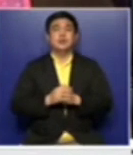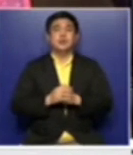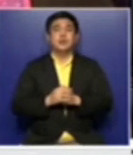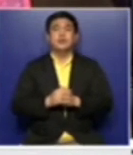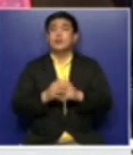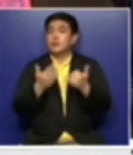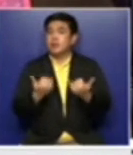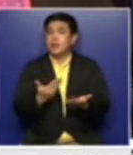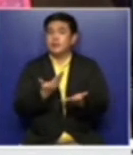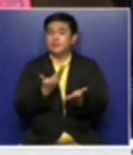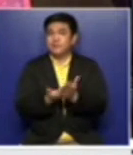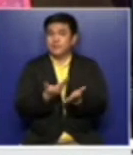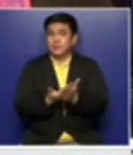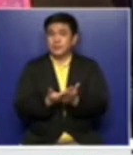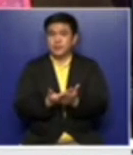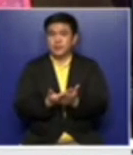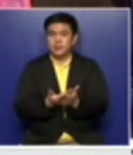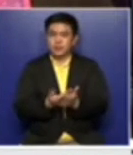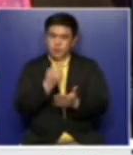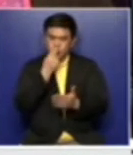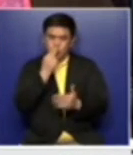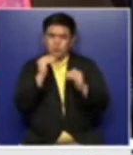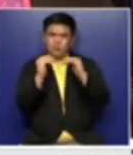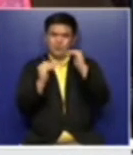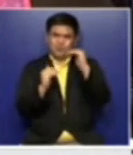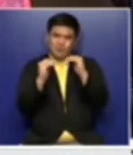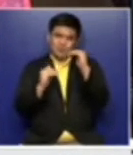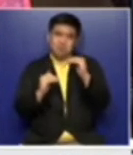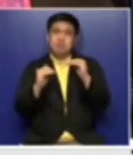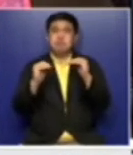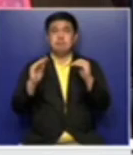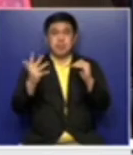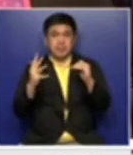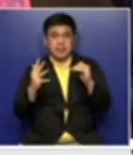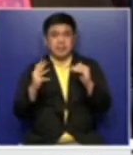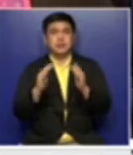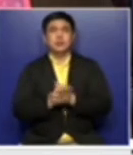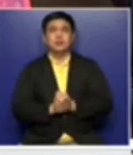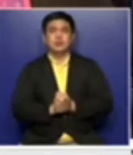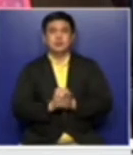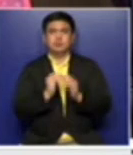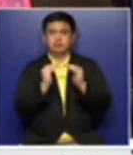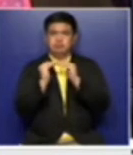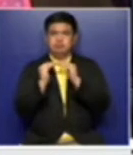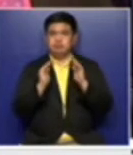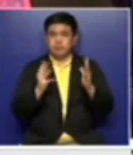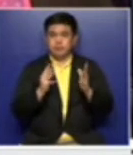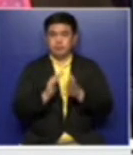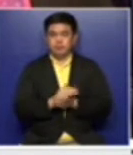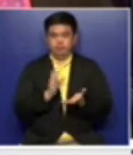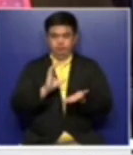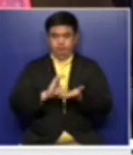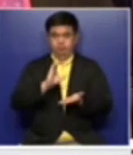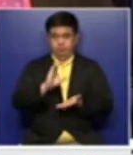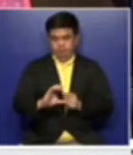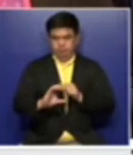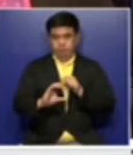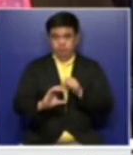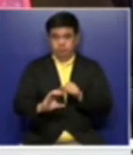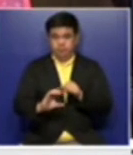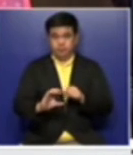เป็นงบประมาณแบบขาดดุลโดยตั้งค่าใช้จ่าย